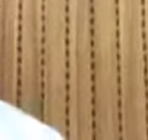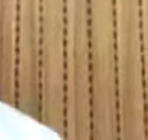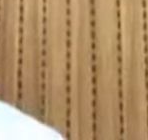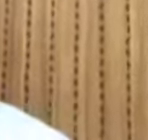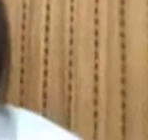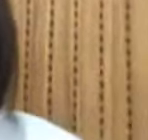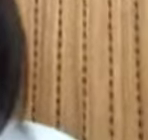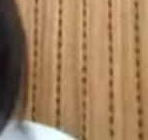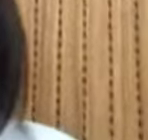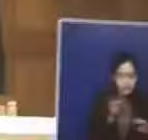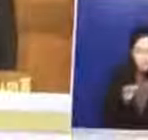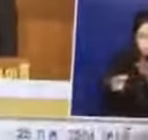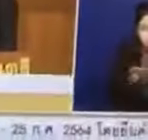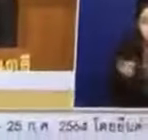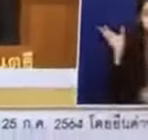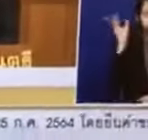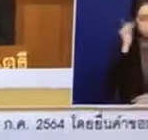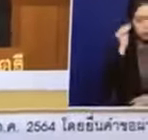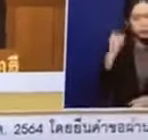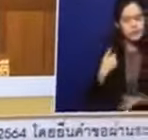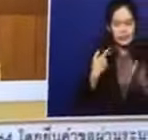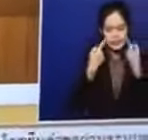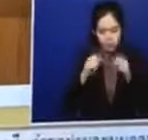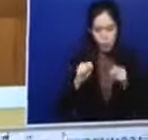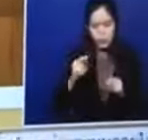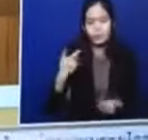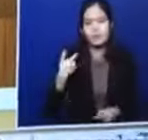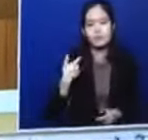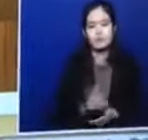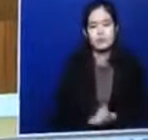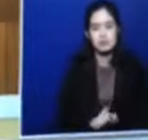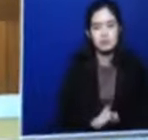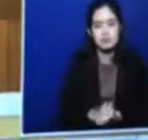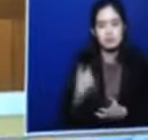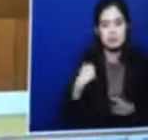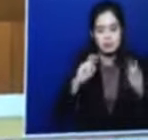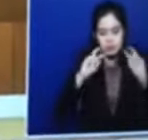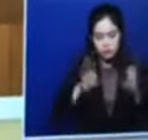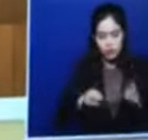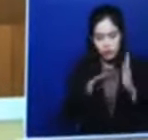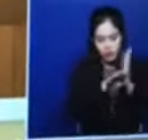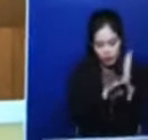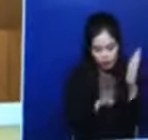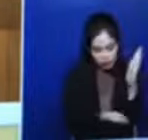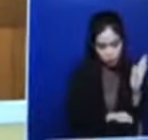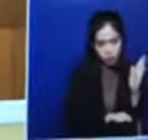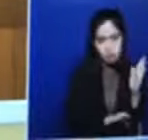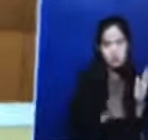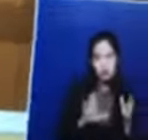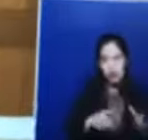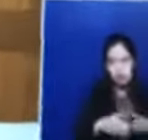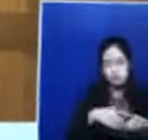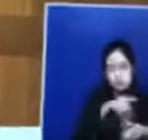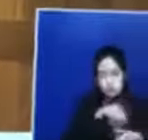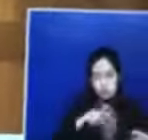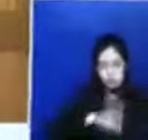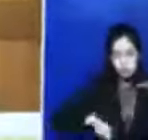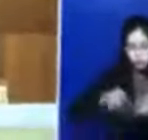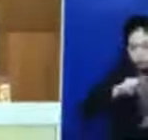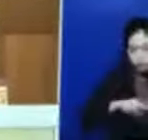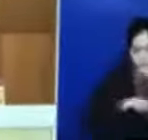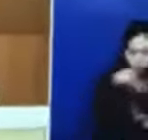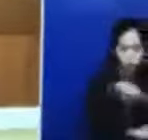ายมาซึ่งมันก็มีคำตอบอยู่ตัวอยู่แล้วนะครับหลายเรื่องอยู่ในกระบวนการพิจารณาขององค์กรตรวจสอบการทุจริต